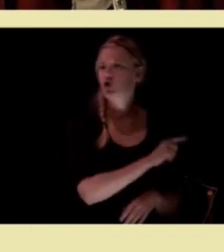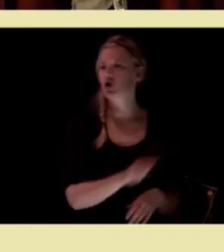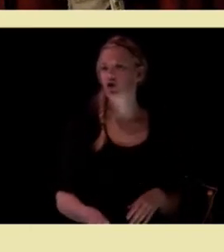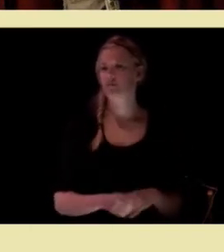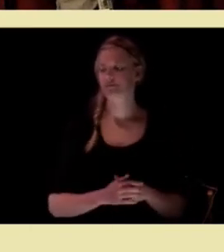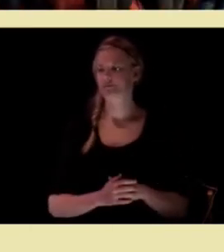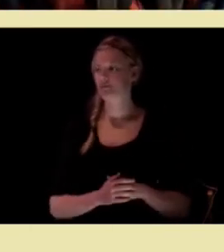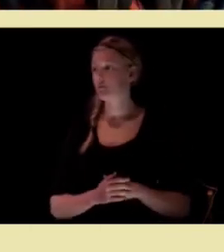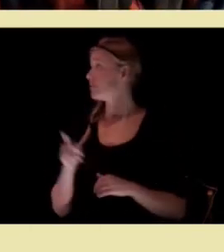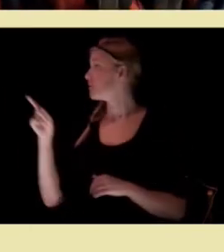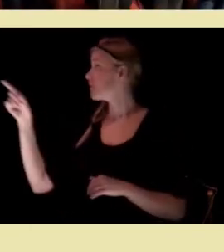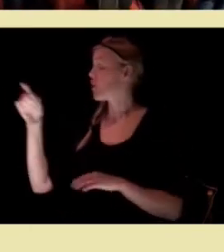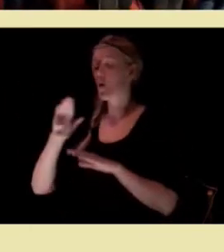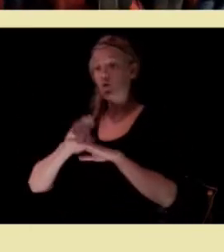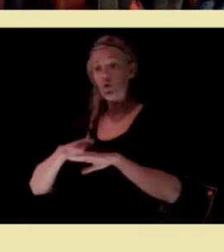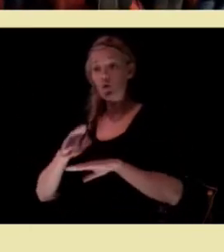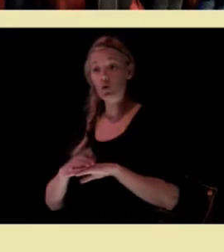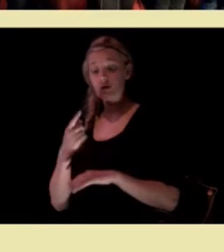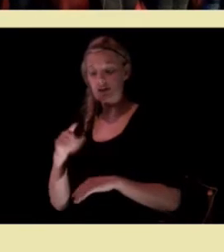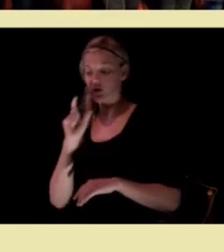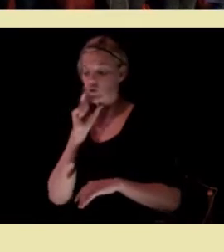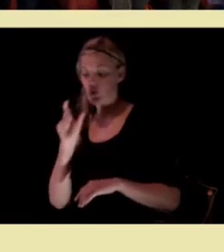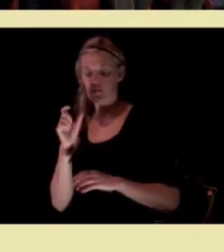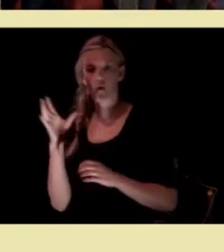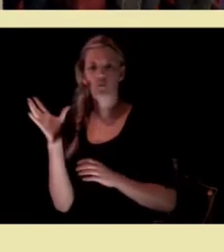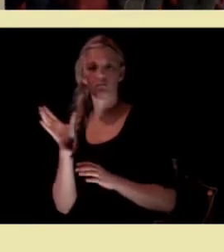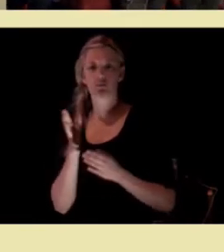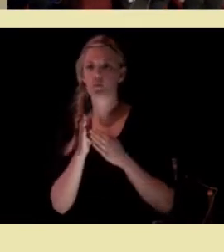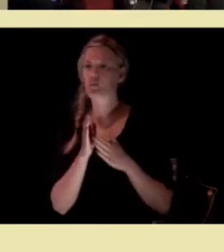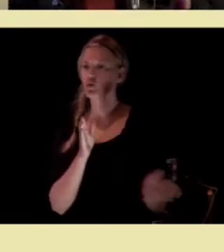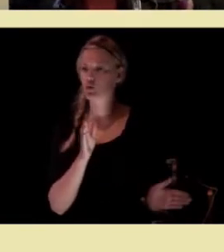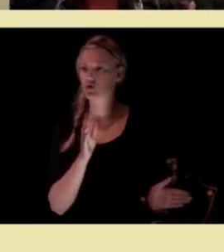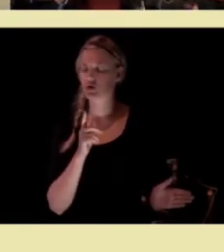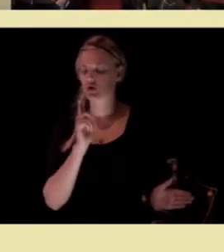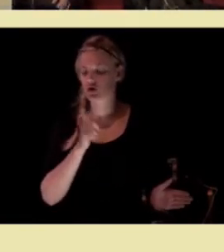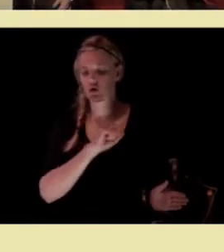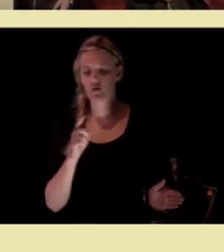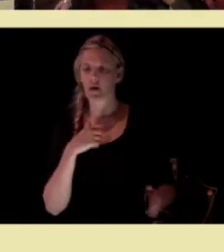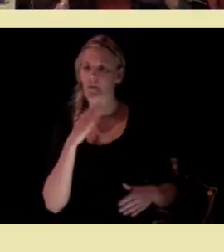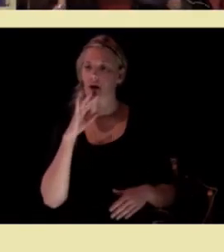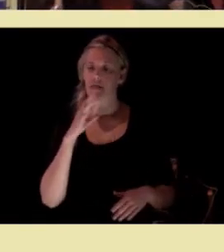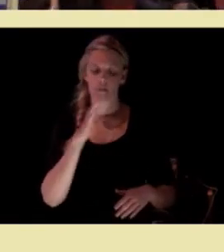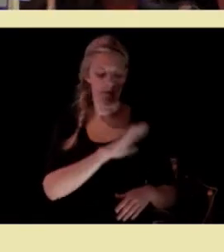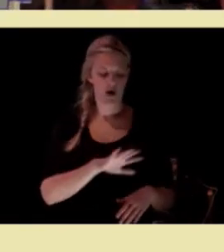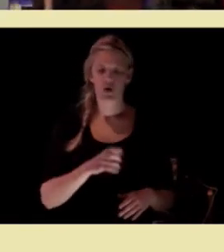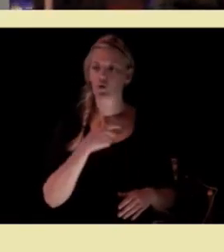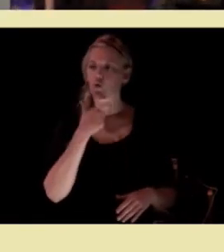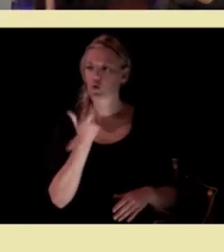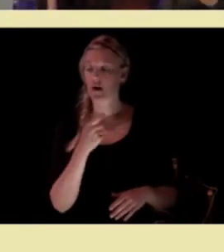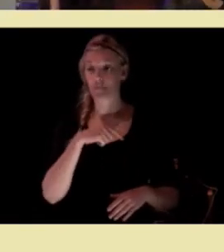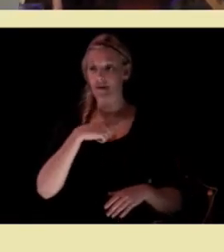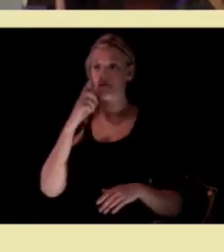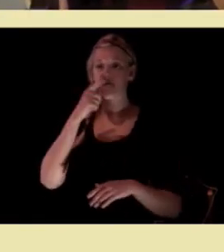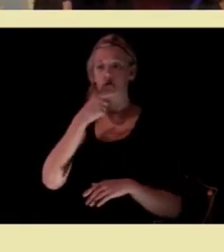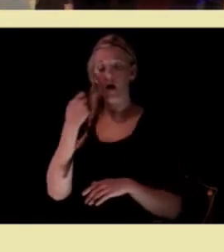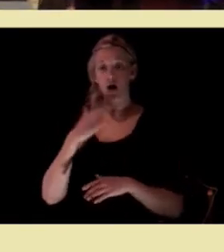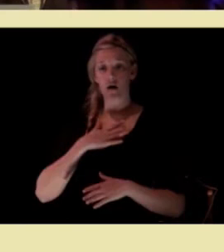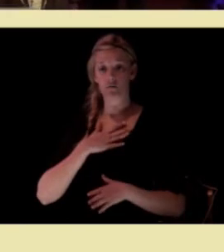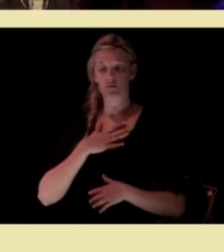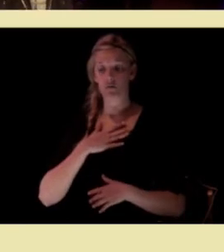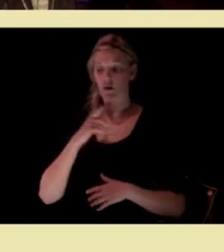Og det en liten grunn til at det ordet må vekk i forhold til når man snakker om barn og unge. Fordi at jeg kan tenke sånn at min far